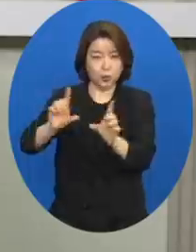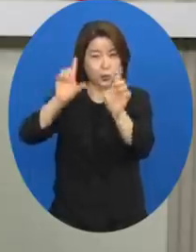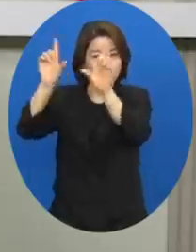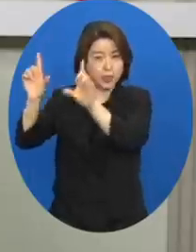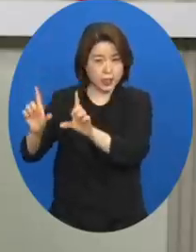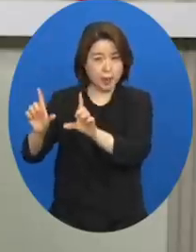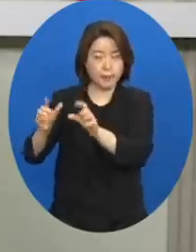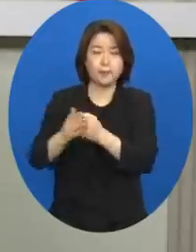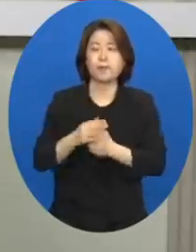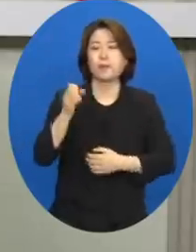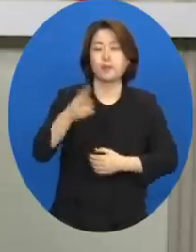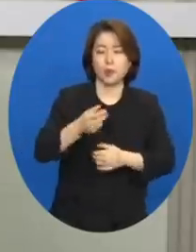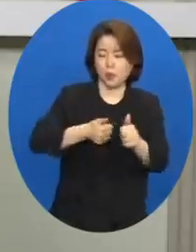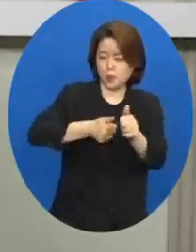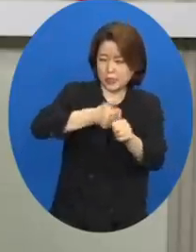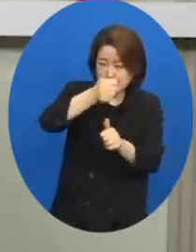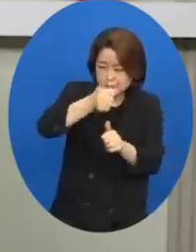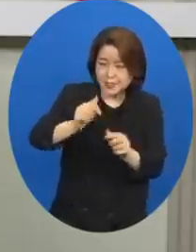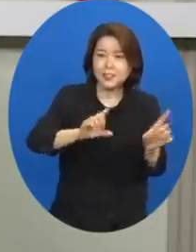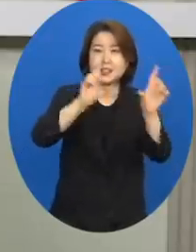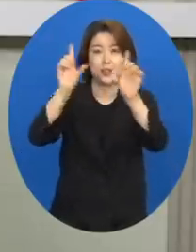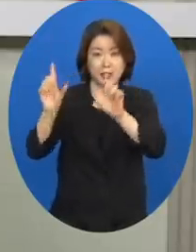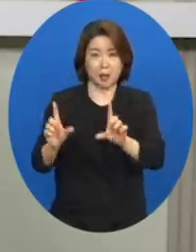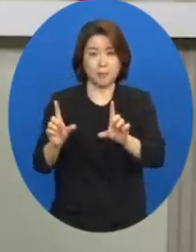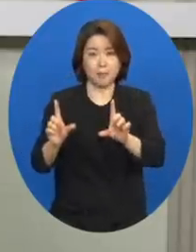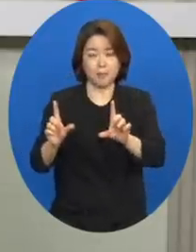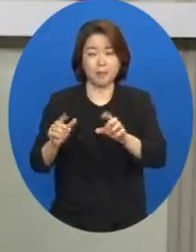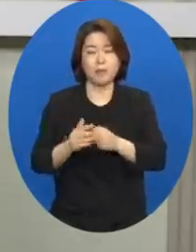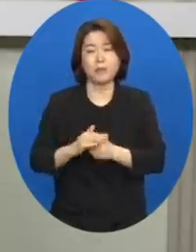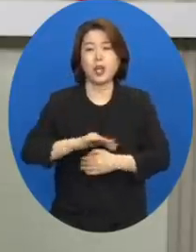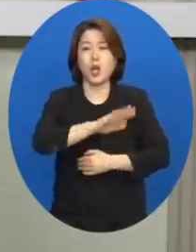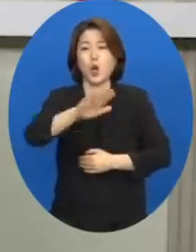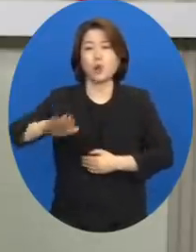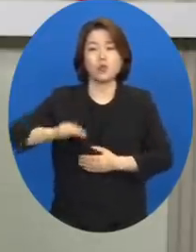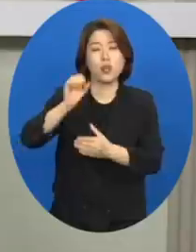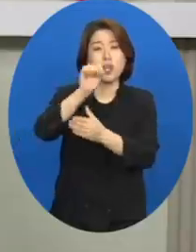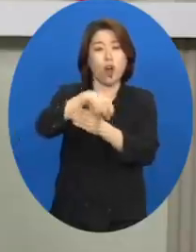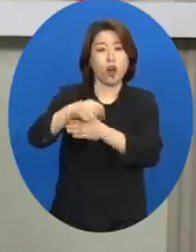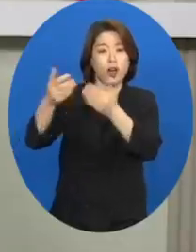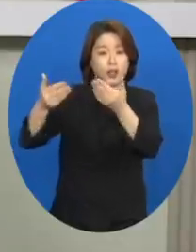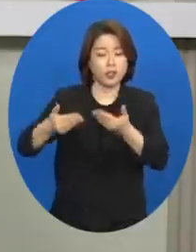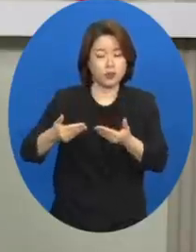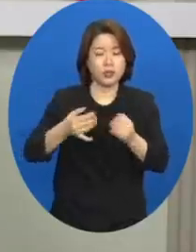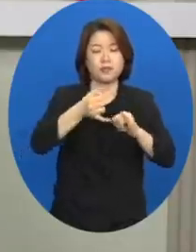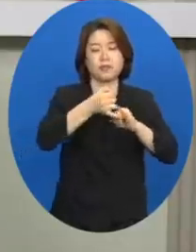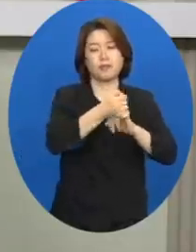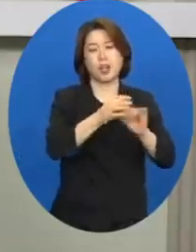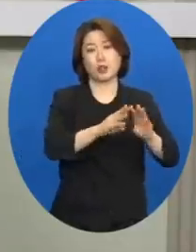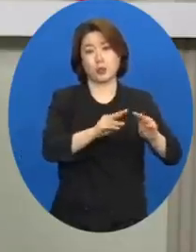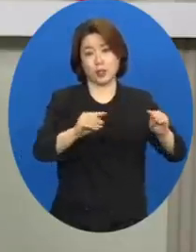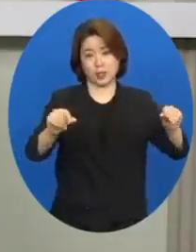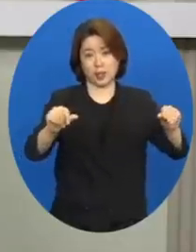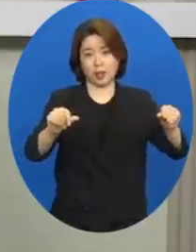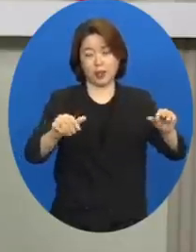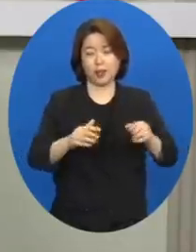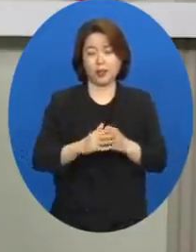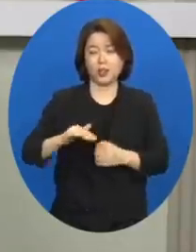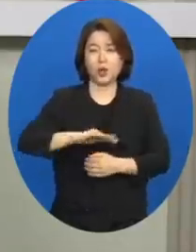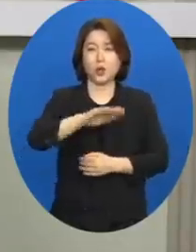그리고 승리하는 4 우리에게 허락하신 약속의 땅이 우리에게